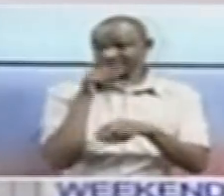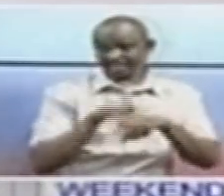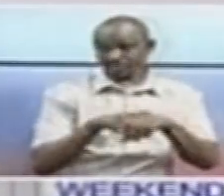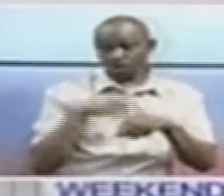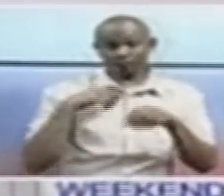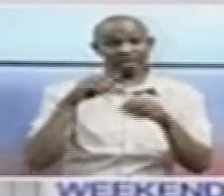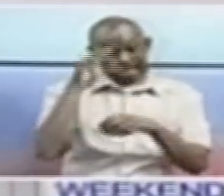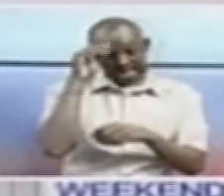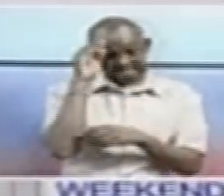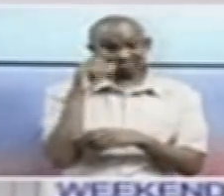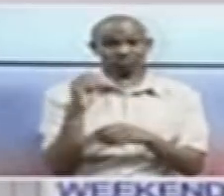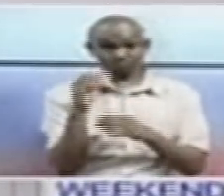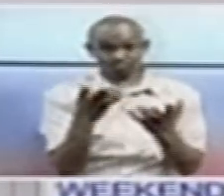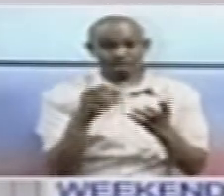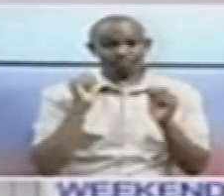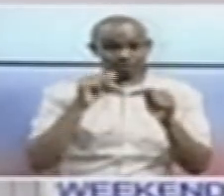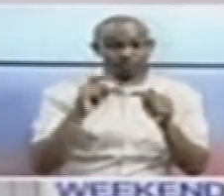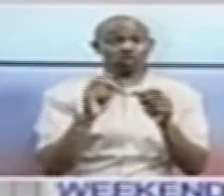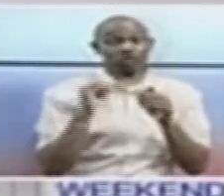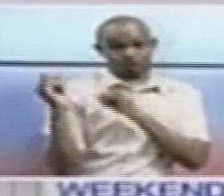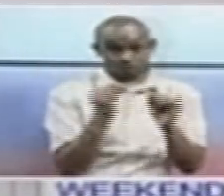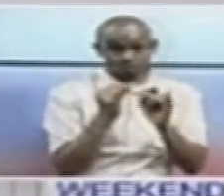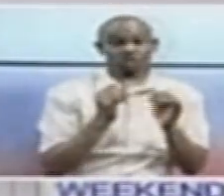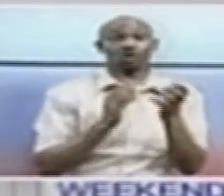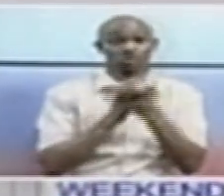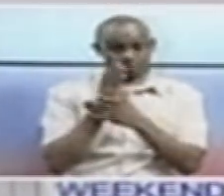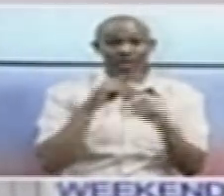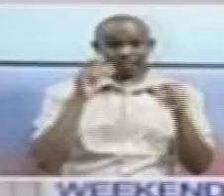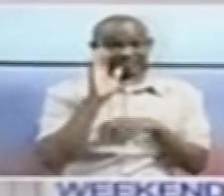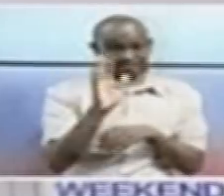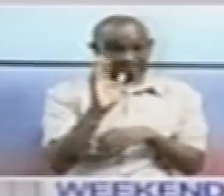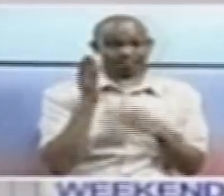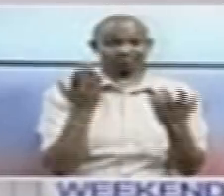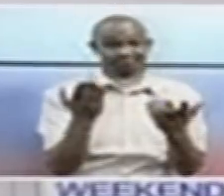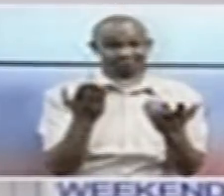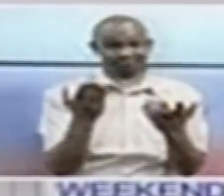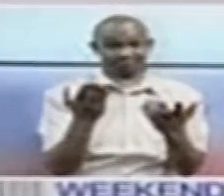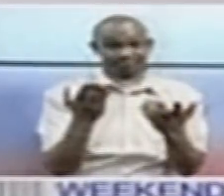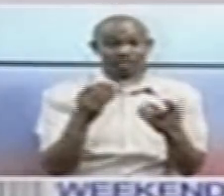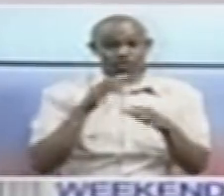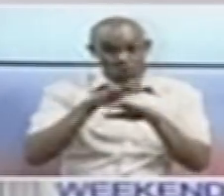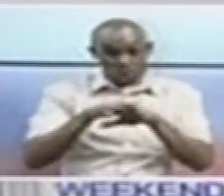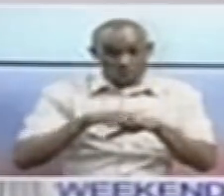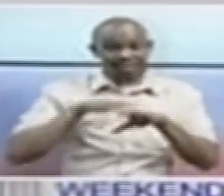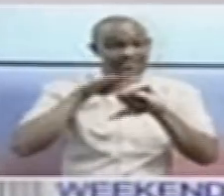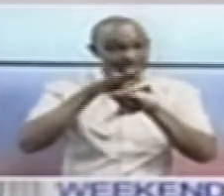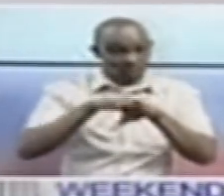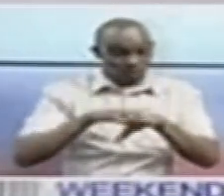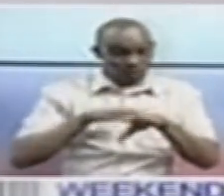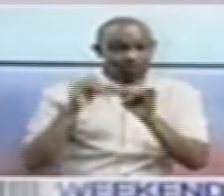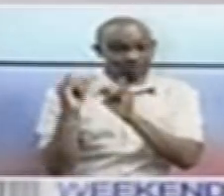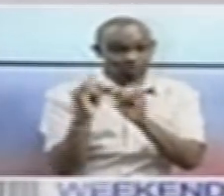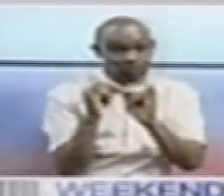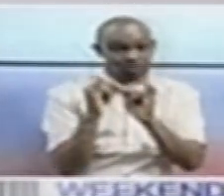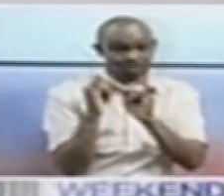za masomo atakuwa introduced katika lugha yake ya kwanza, kisha polepole